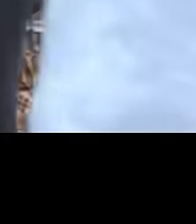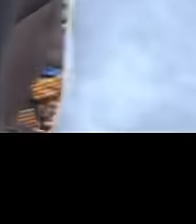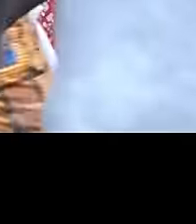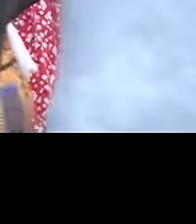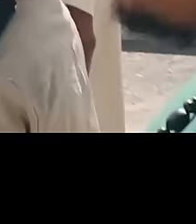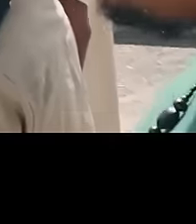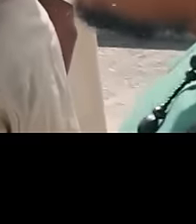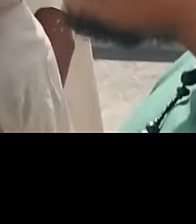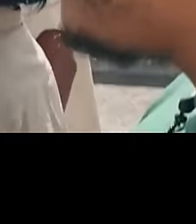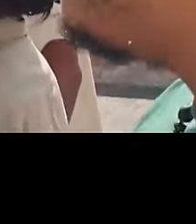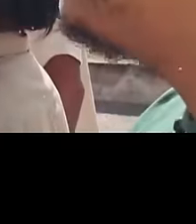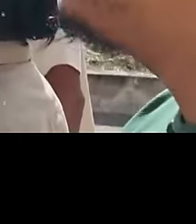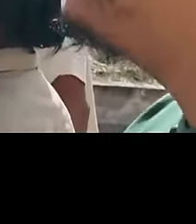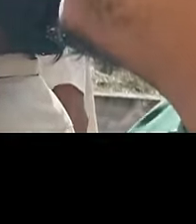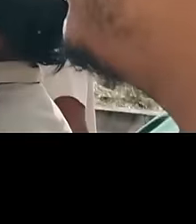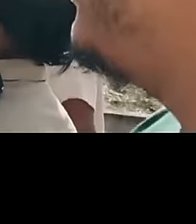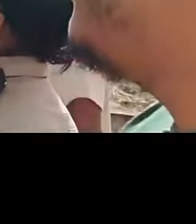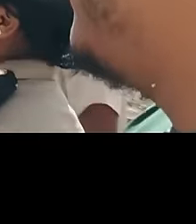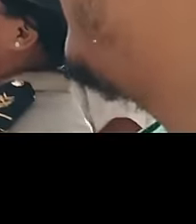welvaart.